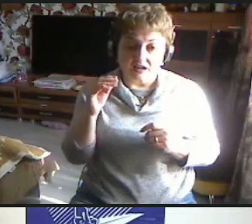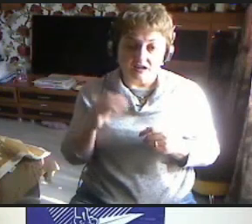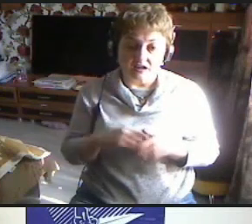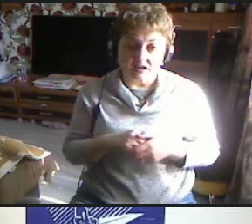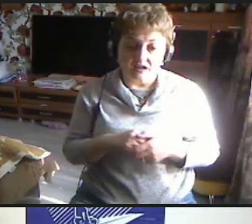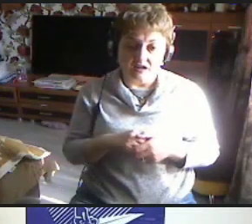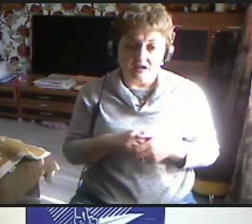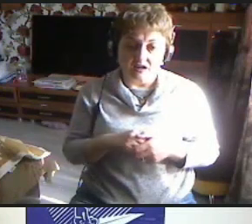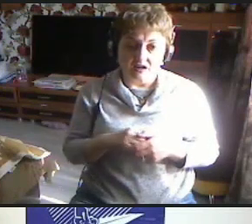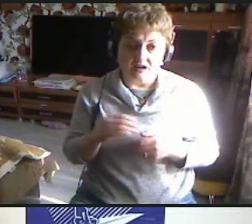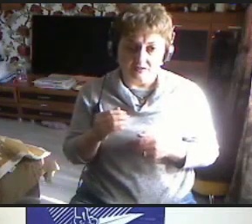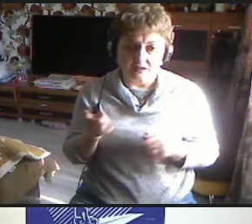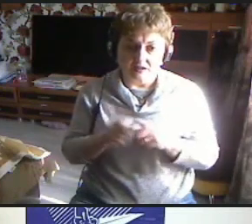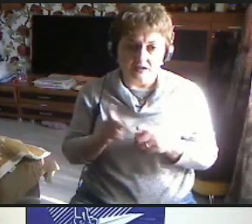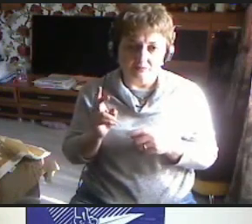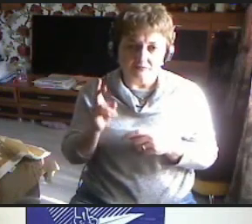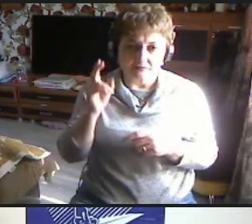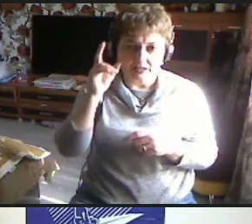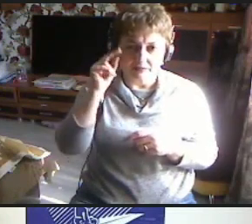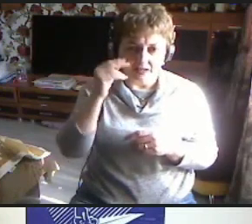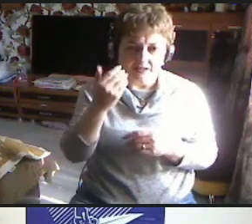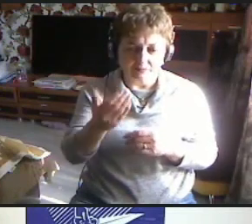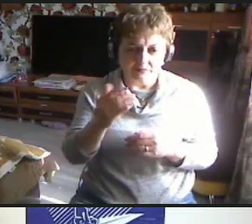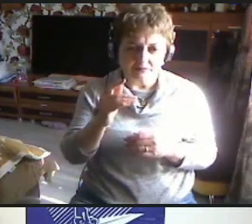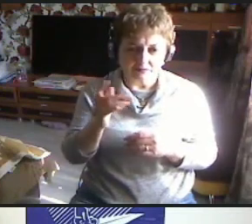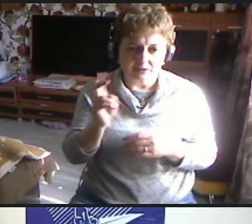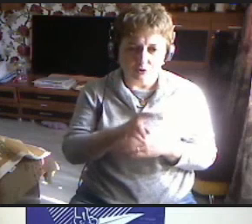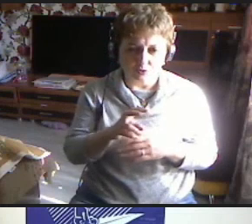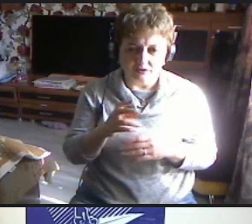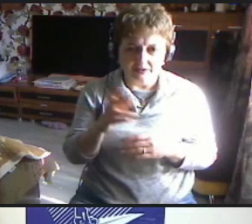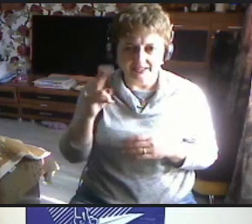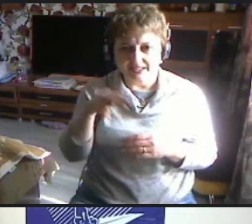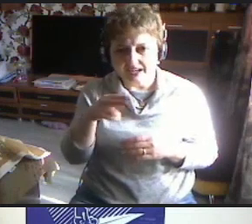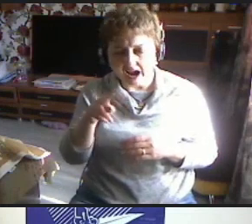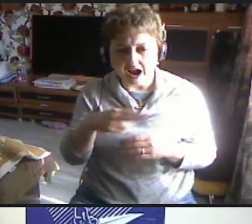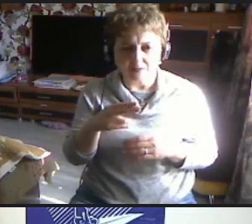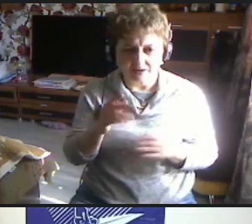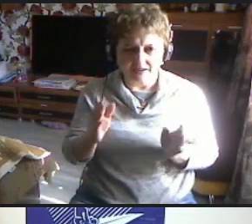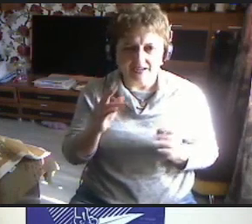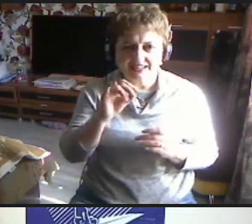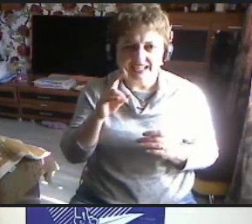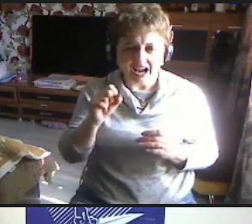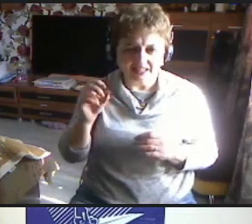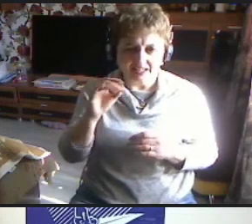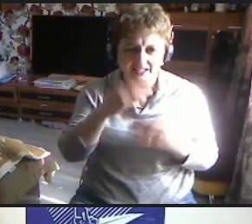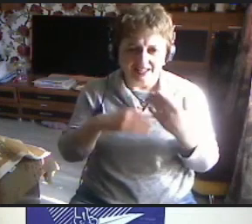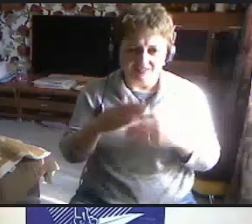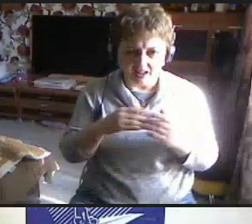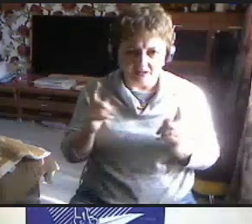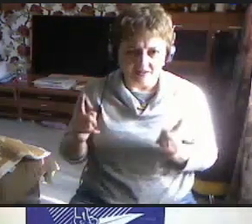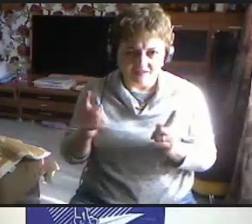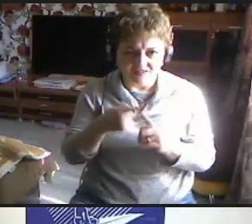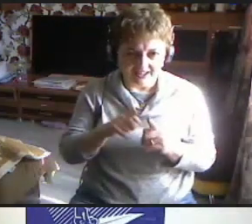приходит такая дата, хорошо вам знакомая, это декабрь, декада инвалидов, то не надо в это время